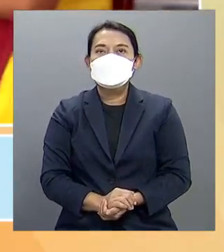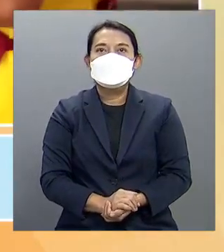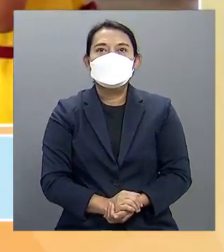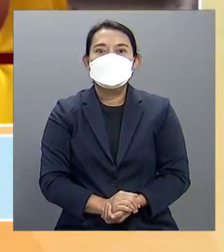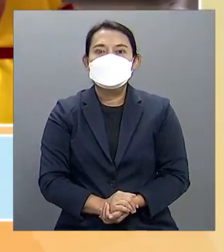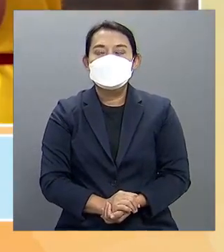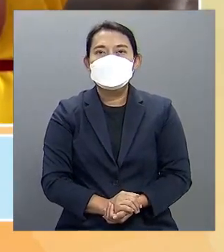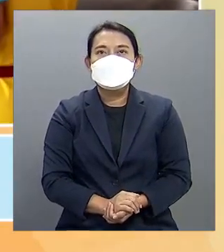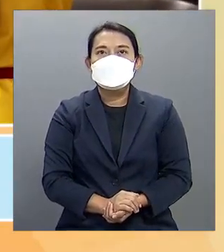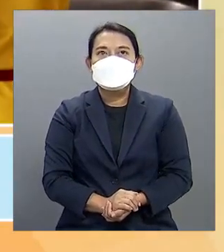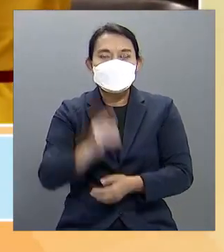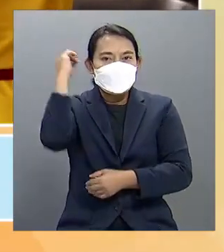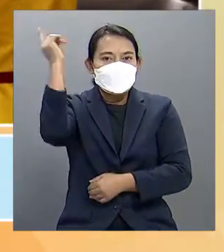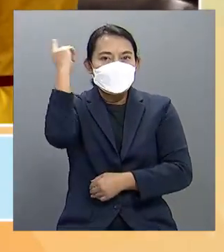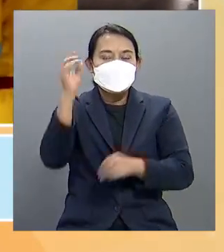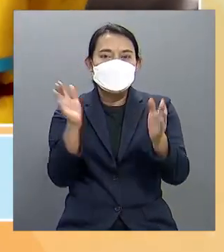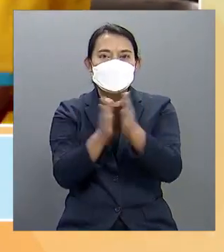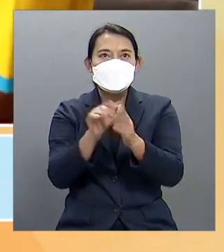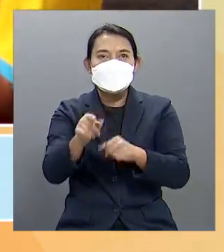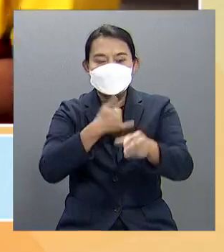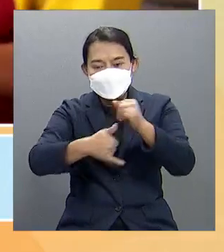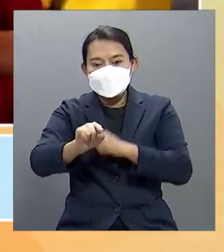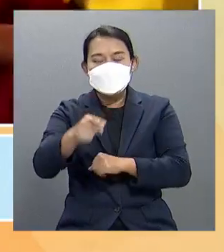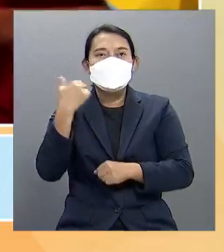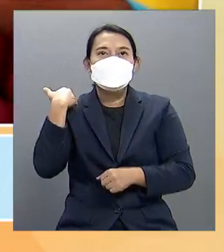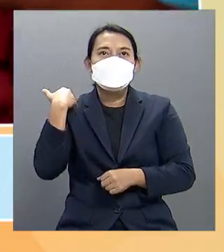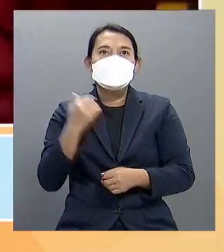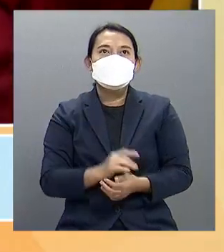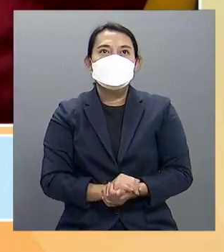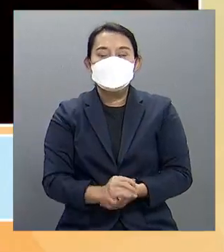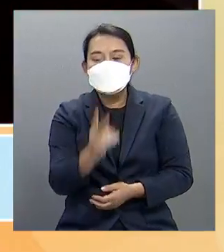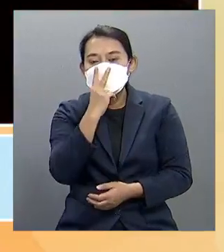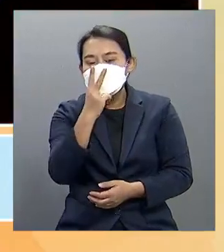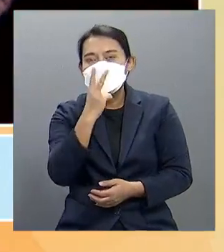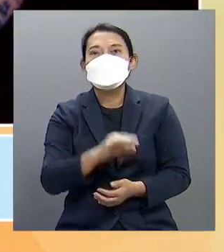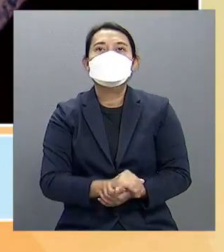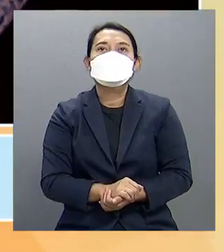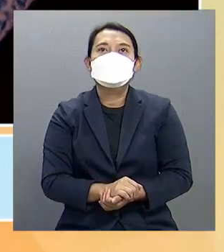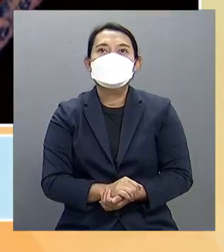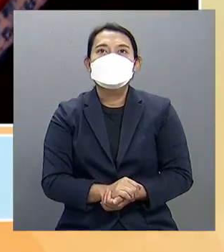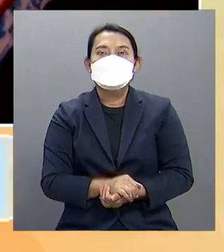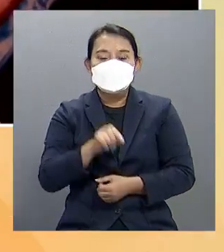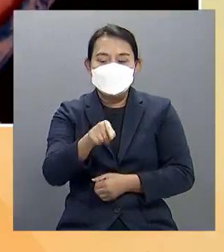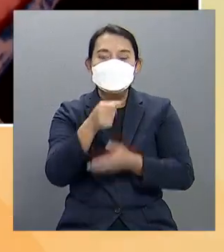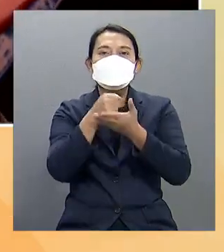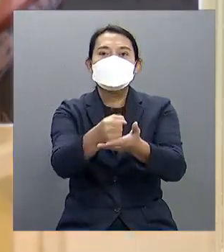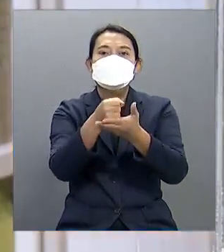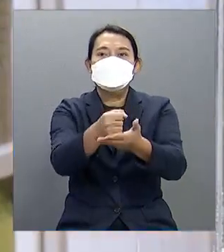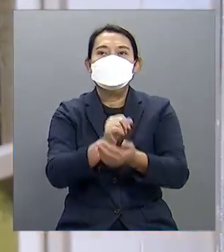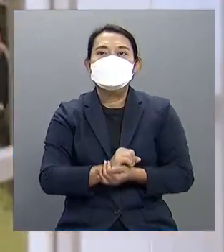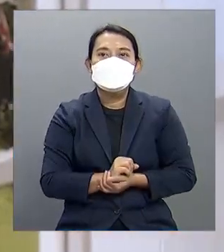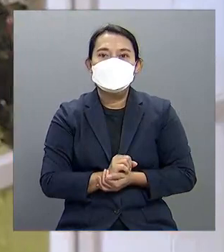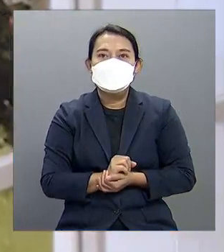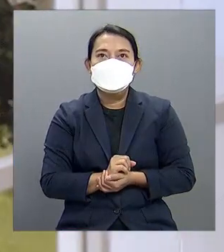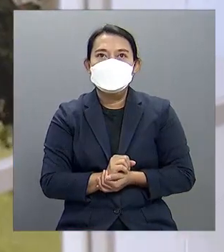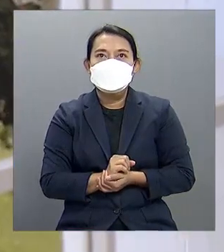ด้วยกันเดือนหน้าเราอาจจะได้ไปคุณต ้องรอดูนะครับทางนี้ก็ถือว่าเป็นการช่วยเนาะช่วยทั้งลูกค้าแล้วก็แ